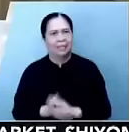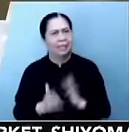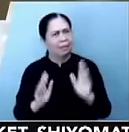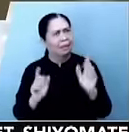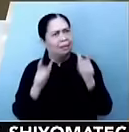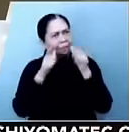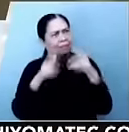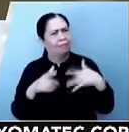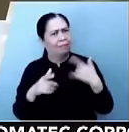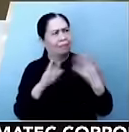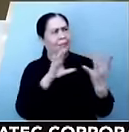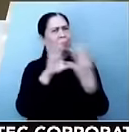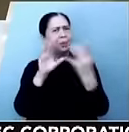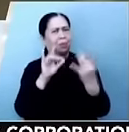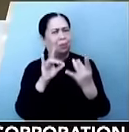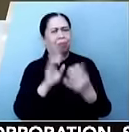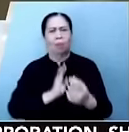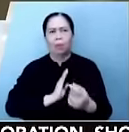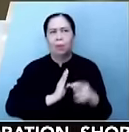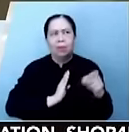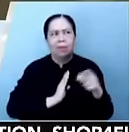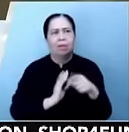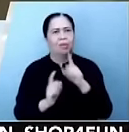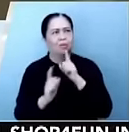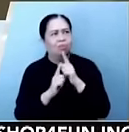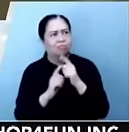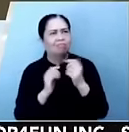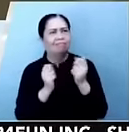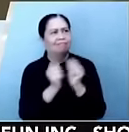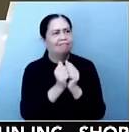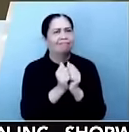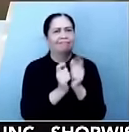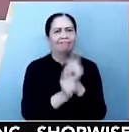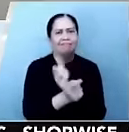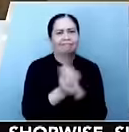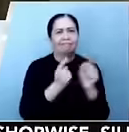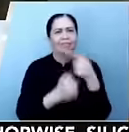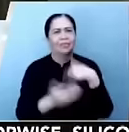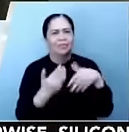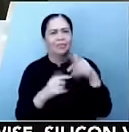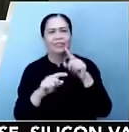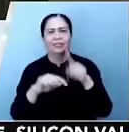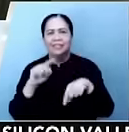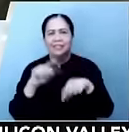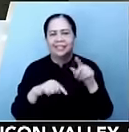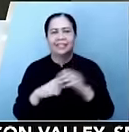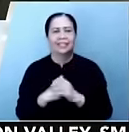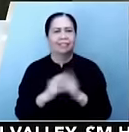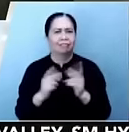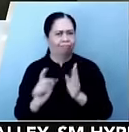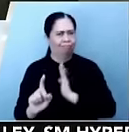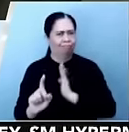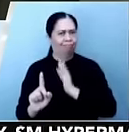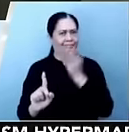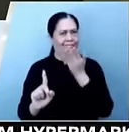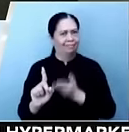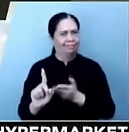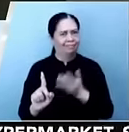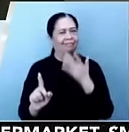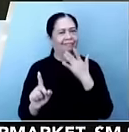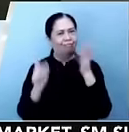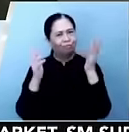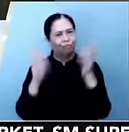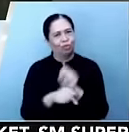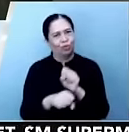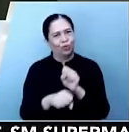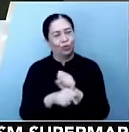magkakilala. Mabait, down to earth, approachable, friendly, accommodating. Ang bait-bait niya po, masarap siyang ka-work. Lahat po namang guest